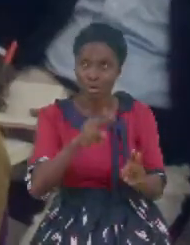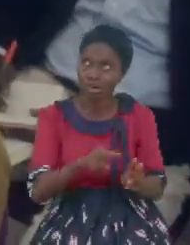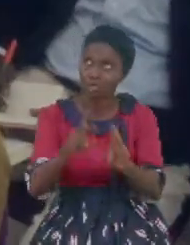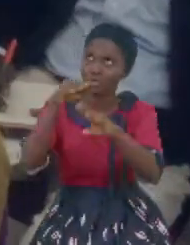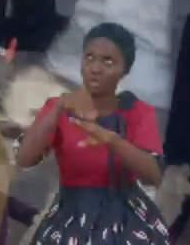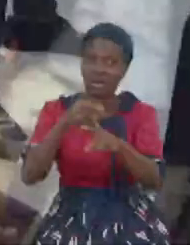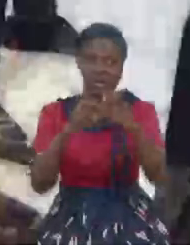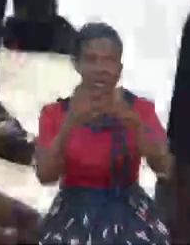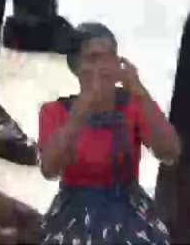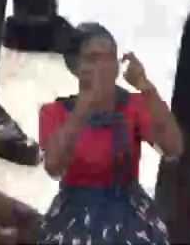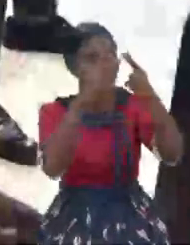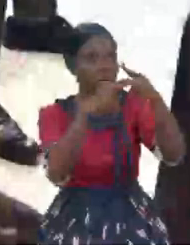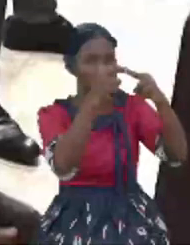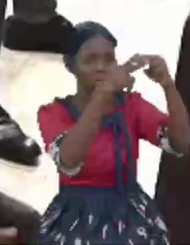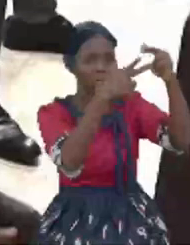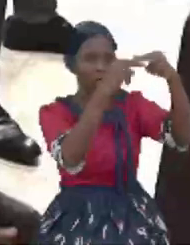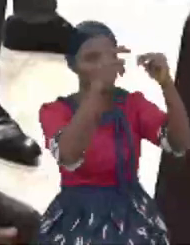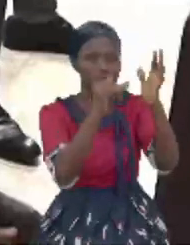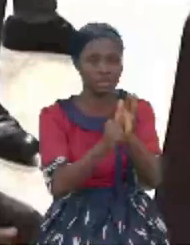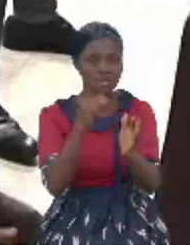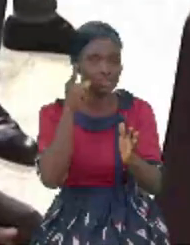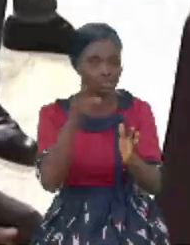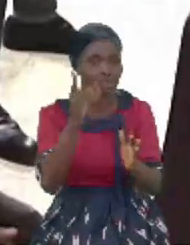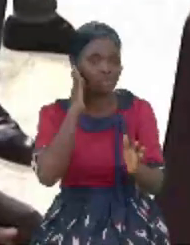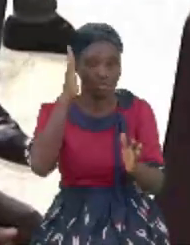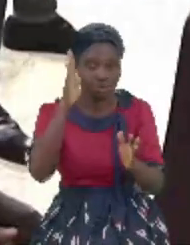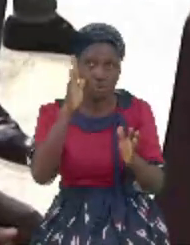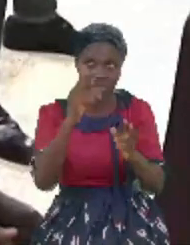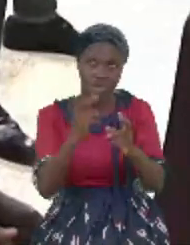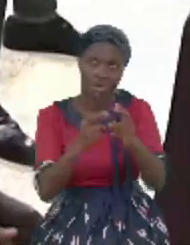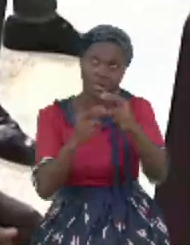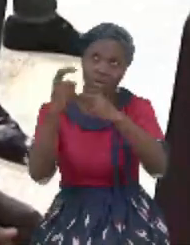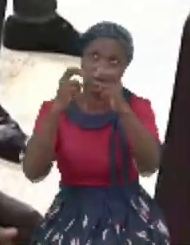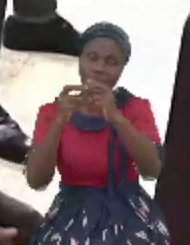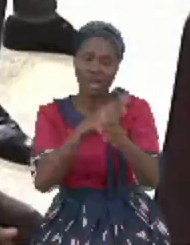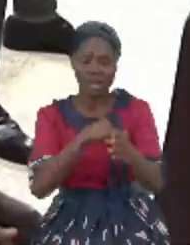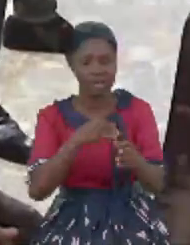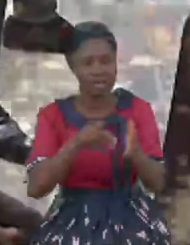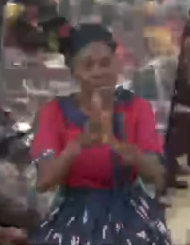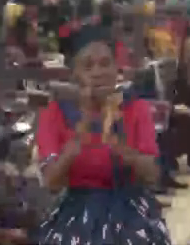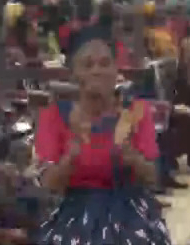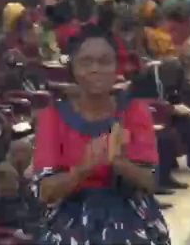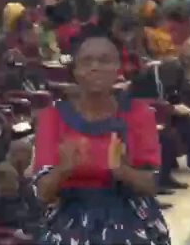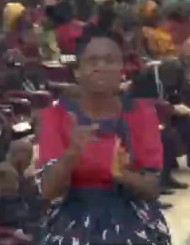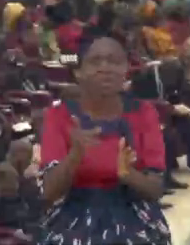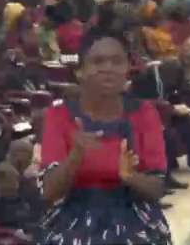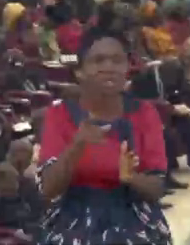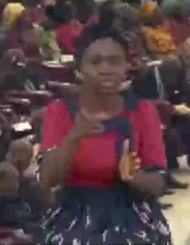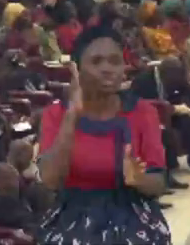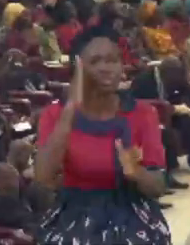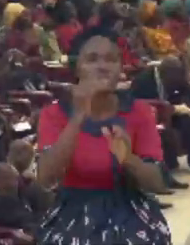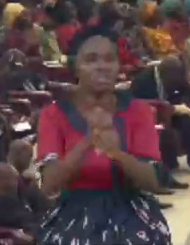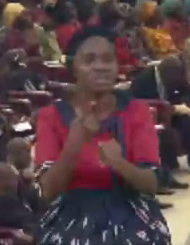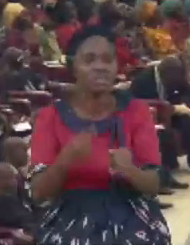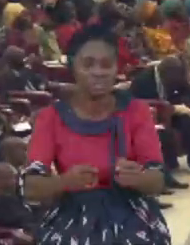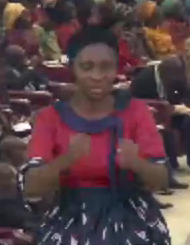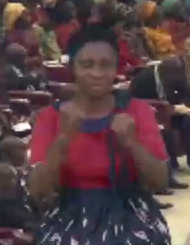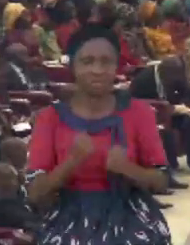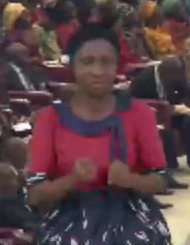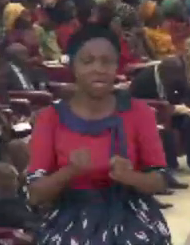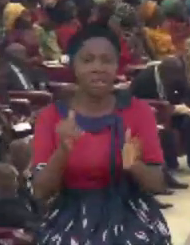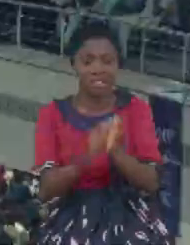regardez l'échelle que vous allez monter, que Dieu me viendra la force. La force vous sera donnée. Vous dites que, où est-ce